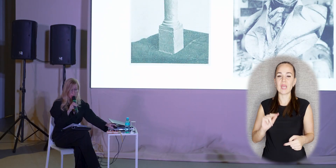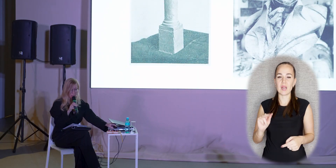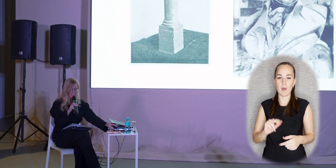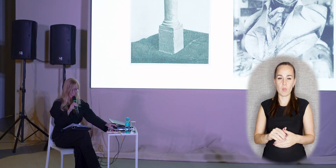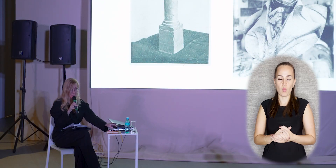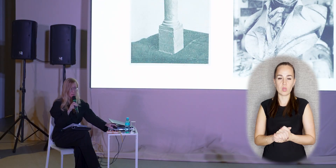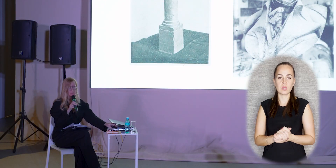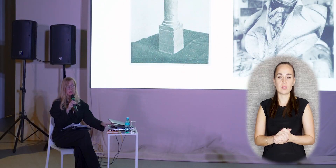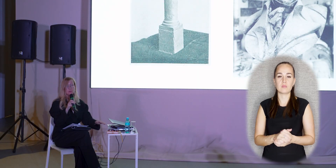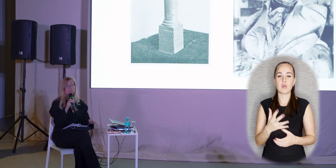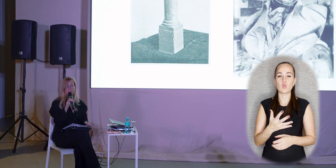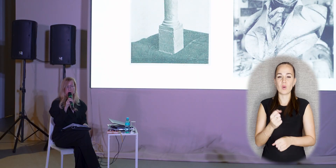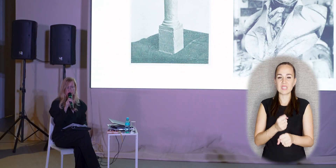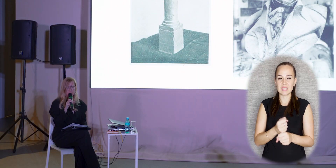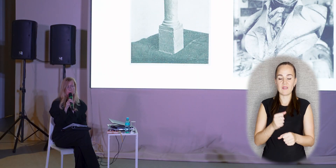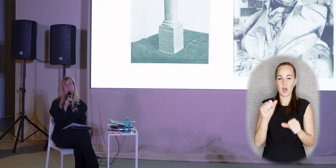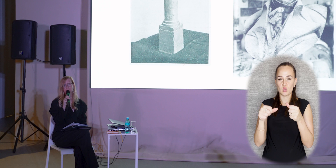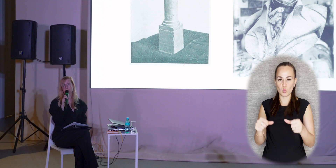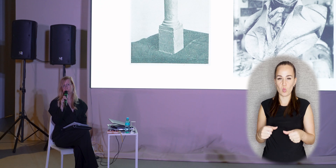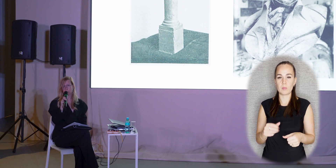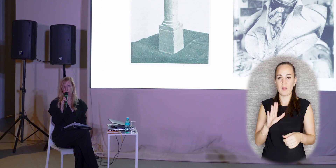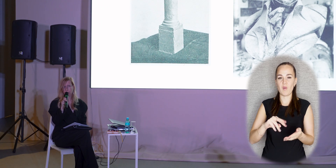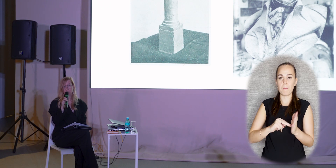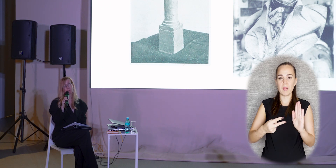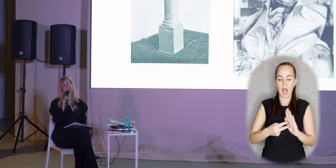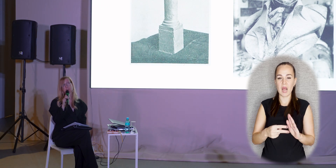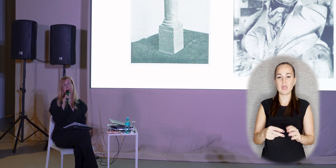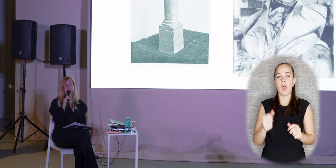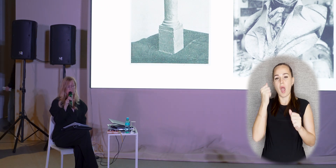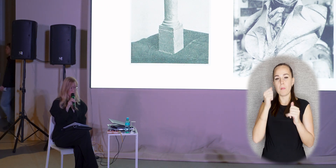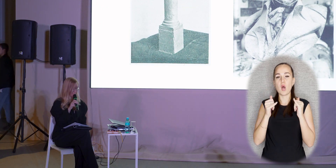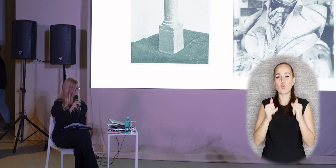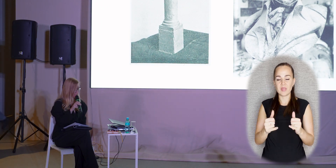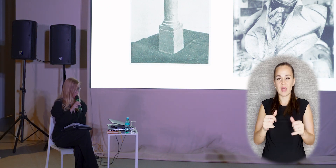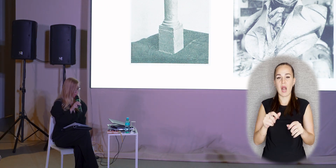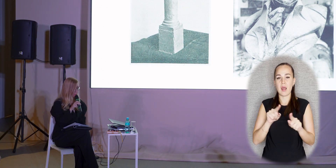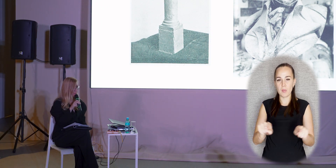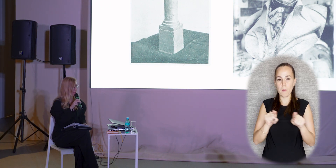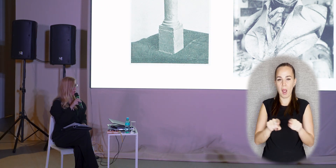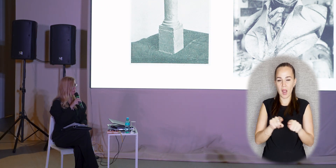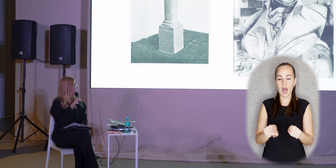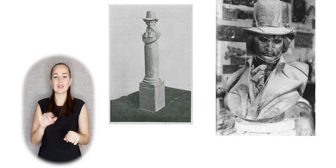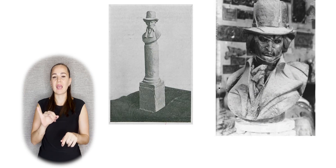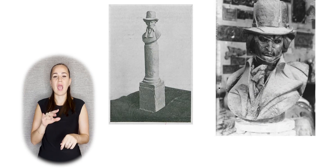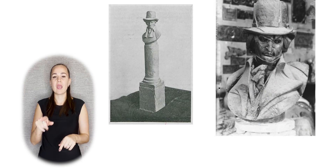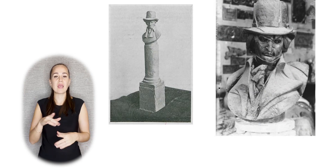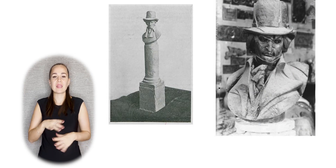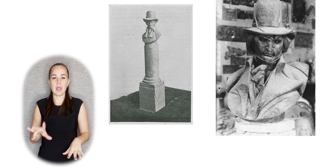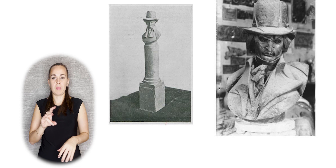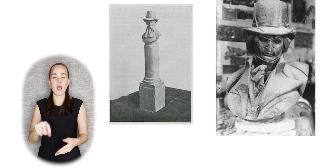Другие работы Гризелли, которые он создавал в рамках плана монументальной пропаганды, но которые так и не появились на улице города. Это